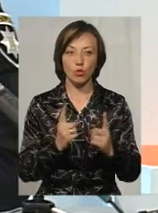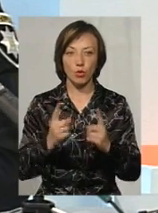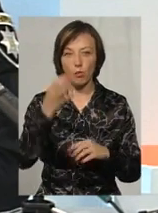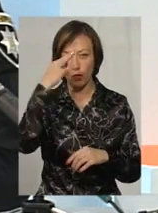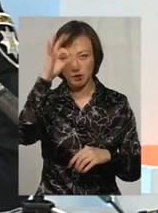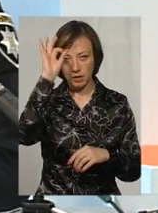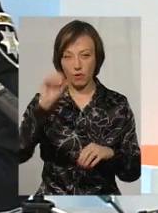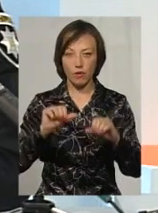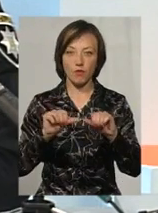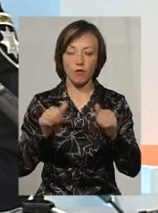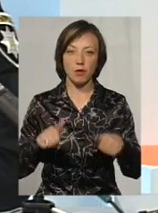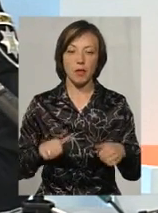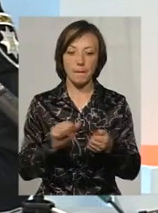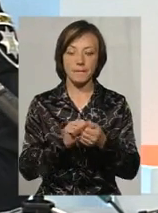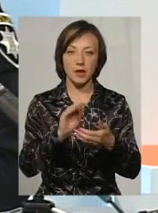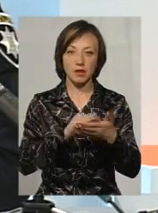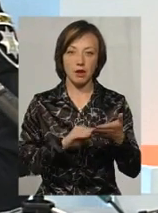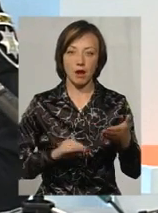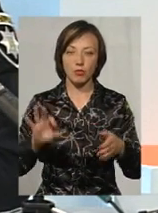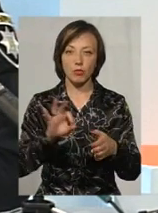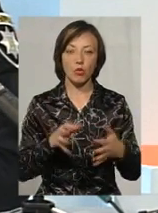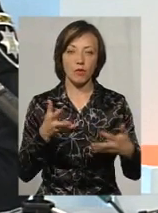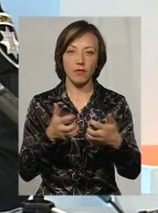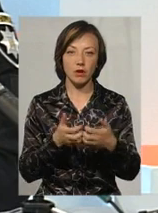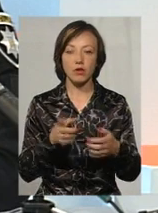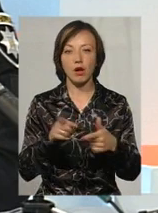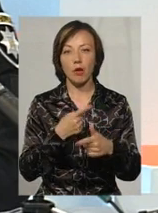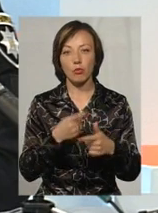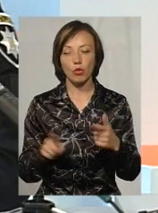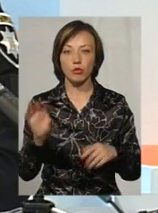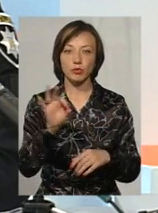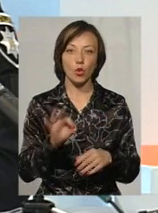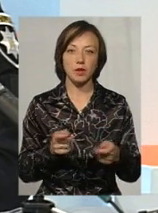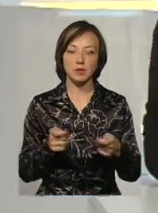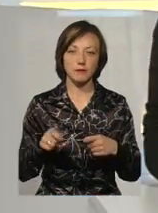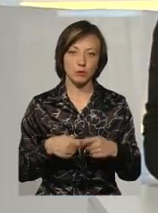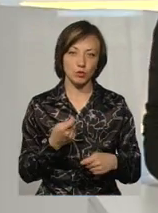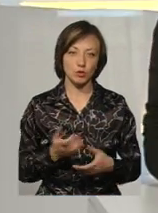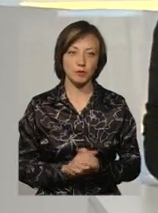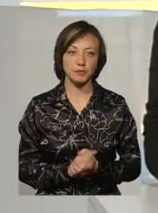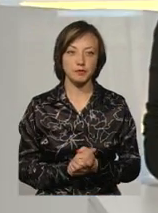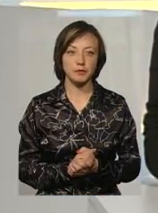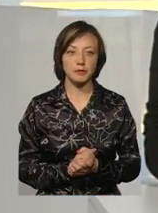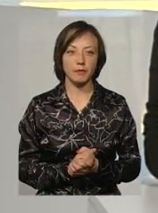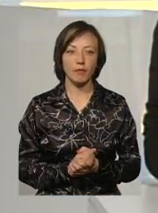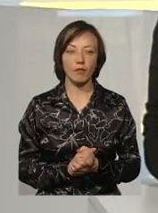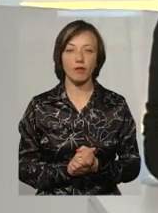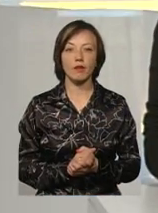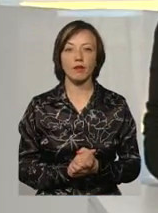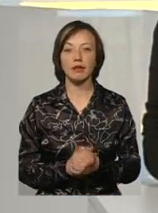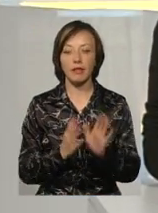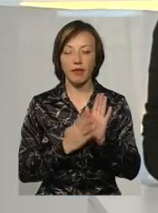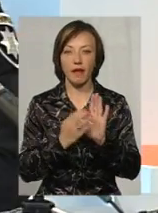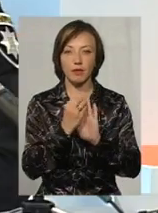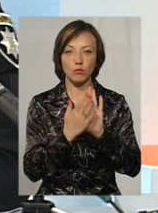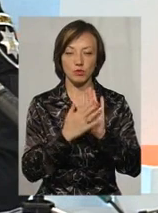у оформленні матеріалів про дорожньо-транспортні пригоди або про адміністративне правопорушення. Тобто, ну, там 9 пунктів,